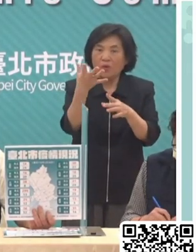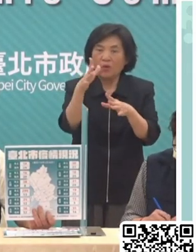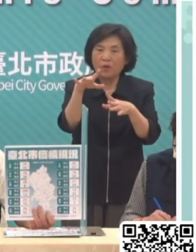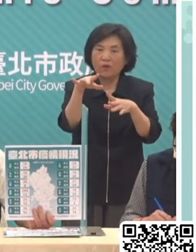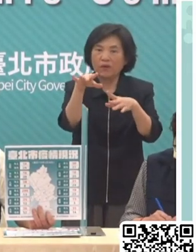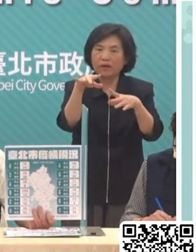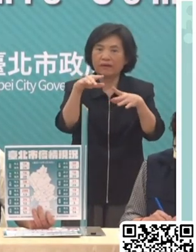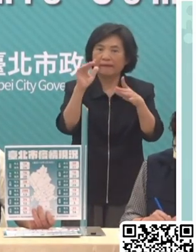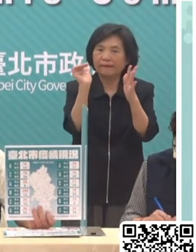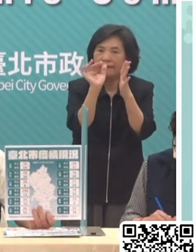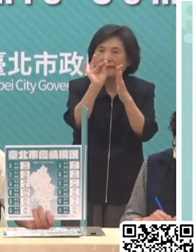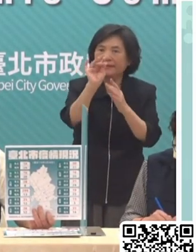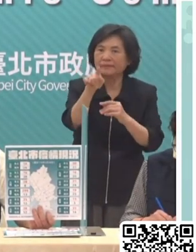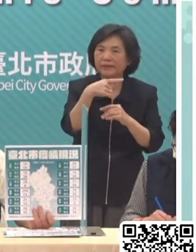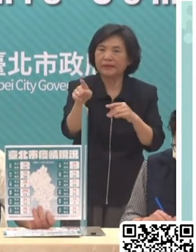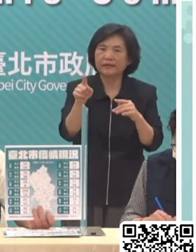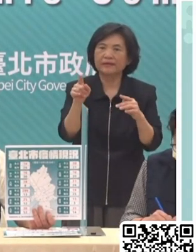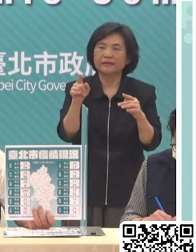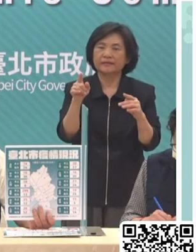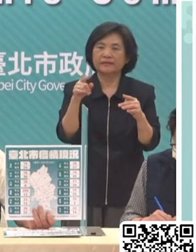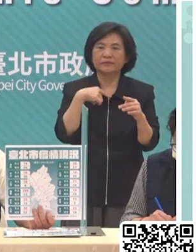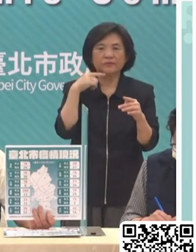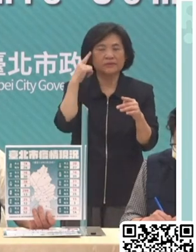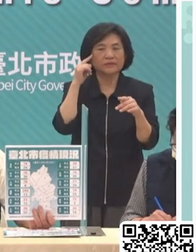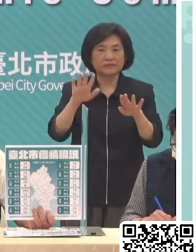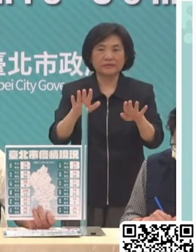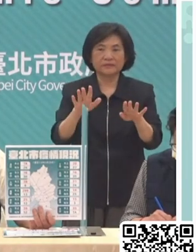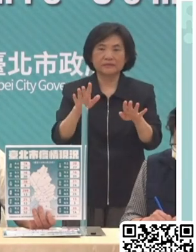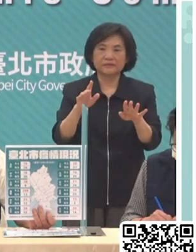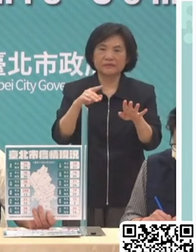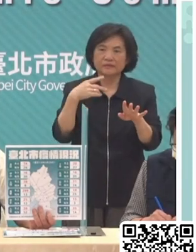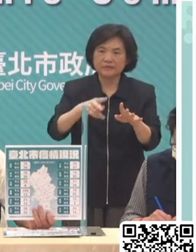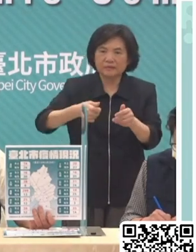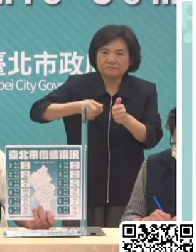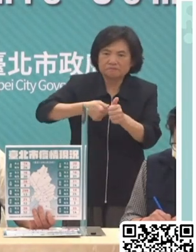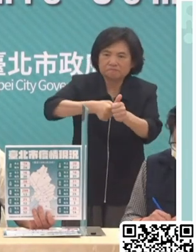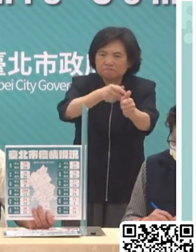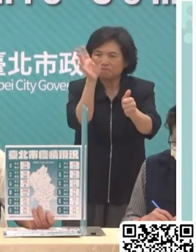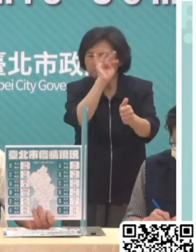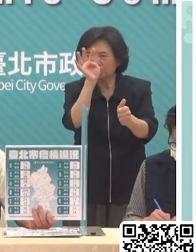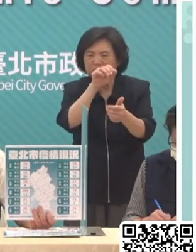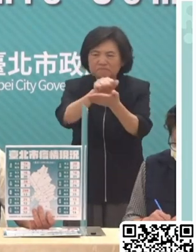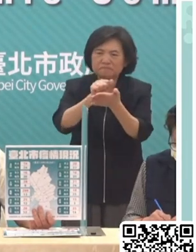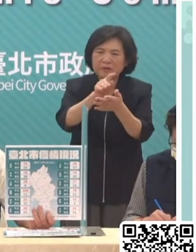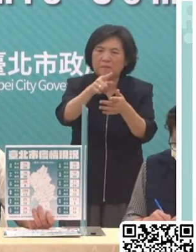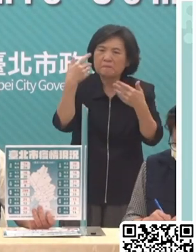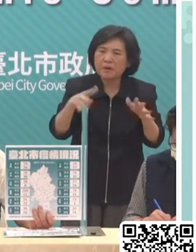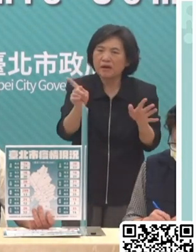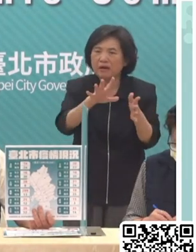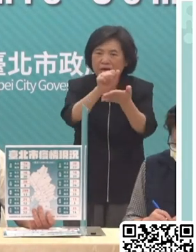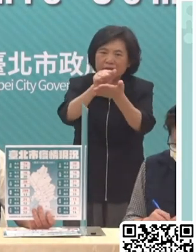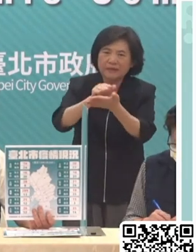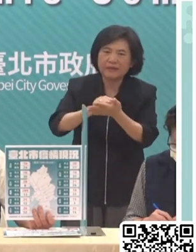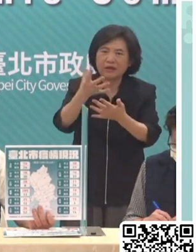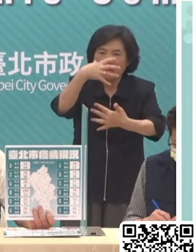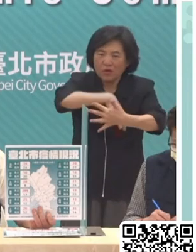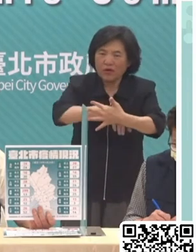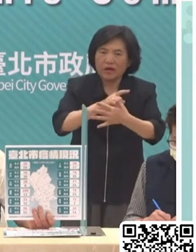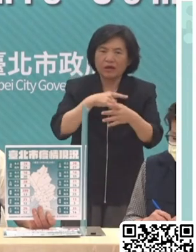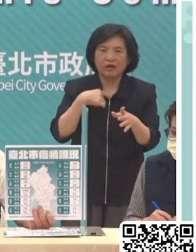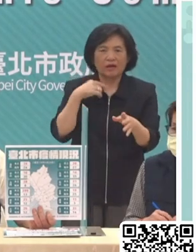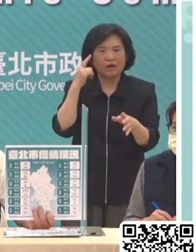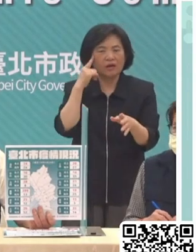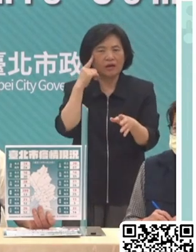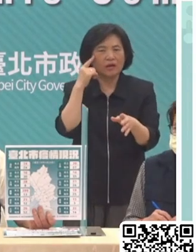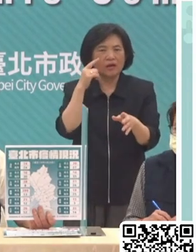种新案例的状态下，我们还有办法去做疫调啊。事实上，这时候做疫调，跟你说没有，有时候反而让你有一